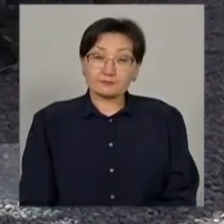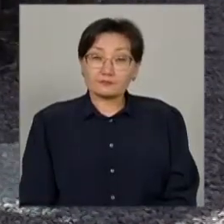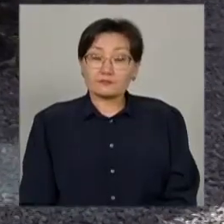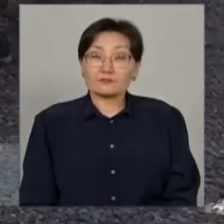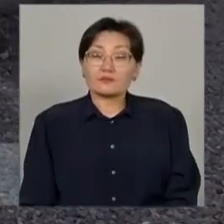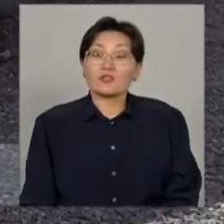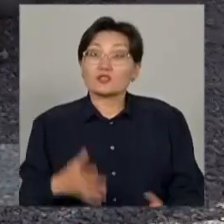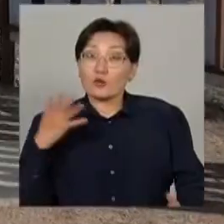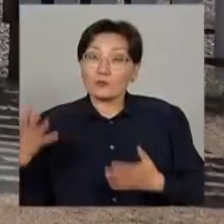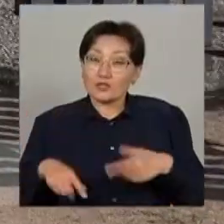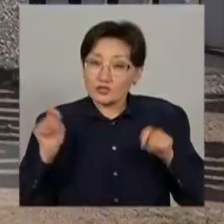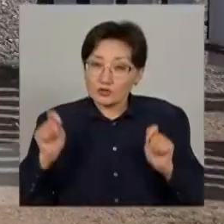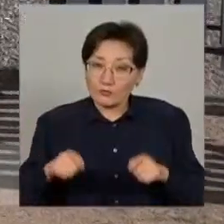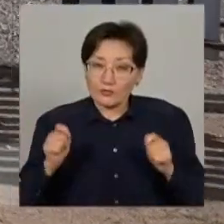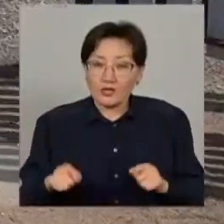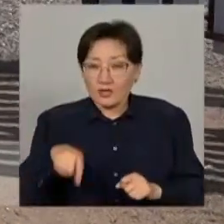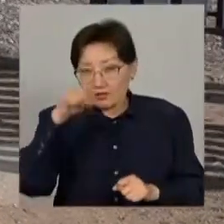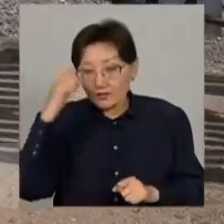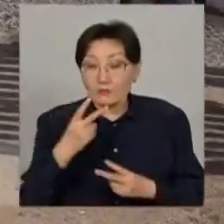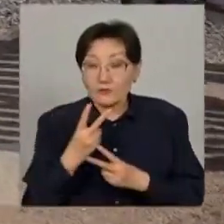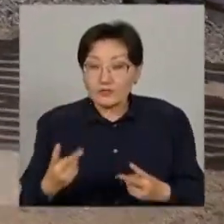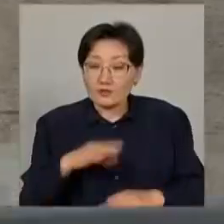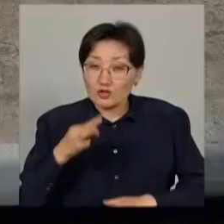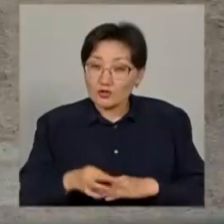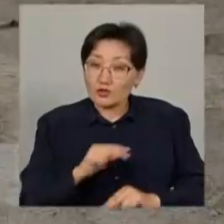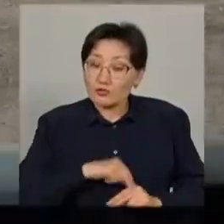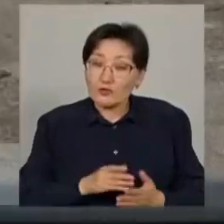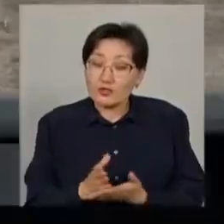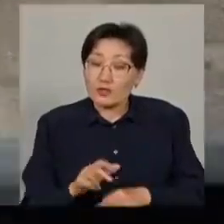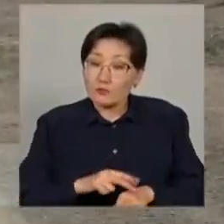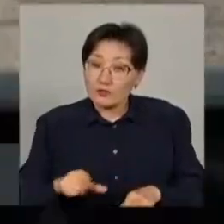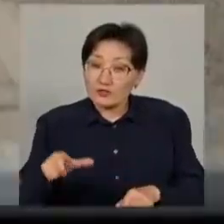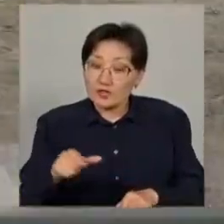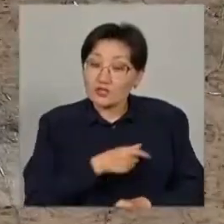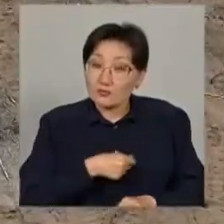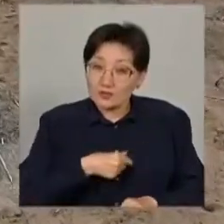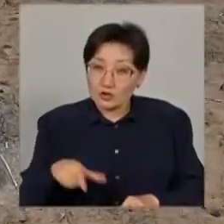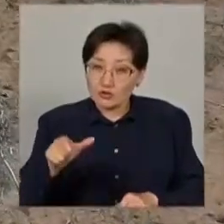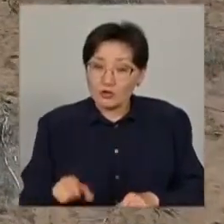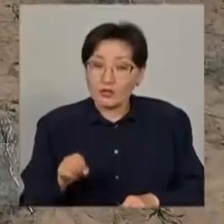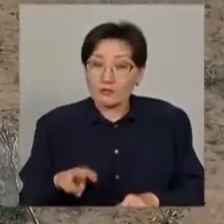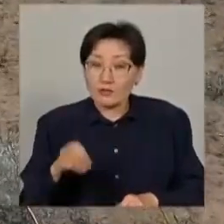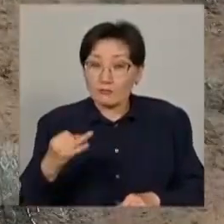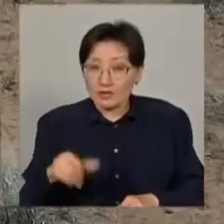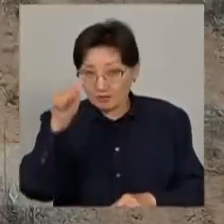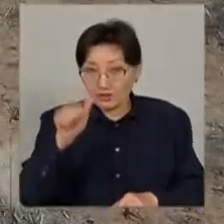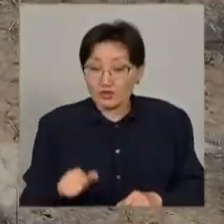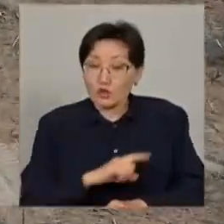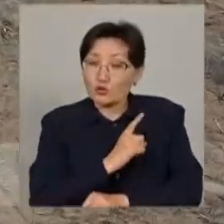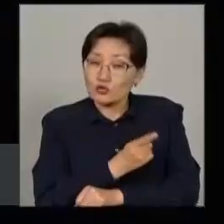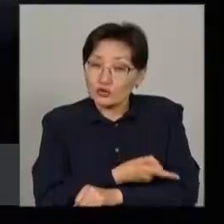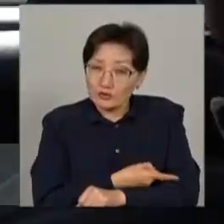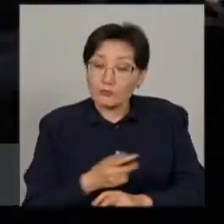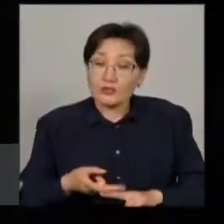Қарлы боранға, нөсер жауынға, күннің ыстығына қарамай жауапты қызмет атқаратын инспекторлардың жұмысы сәуірде мамырға дейін одан сайын күшейе